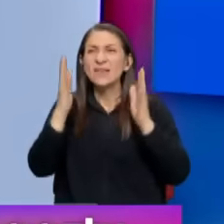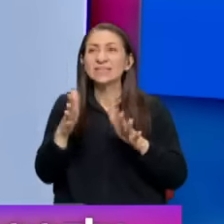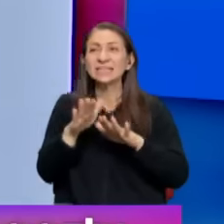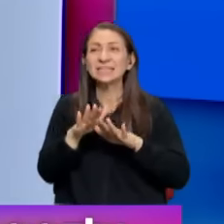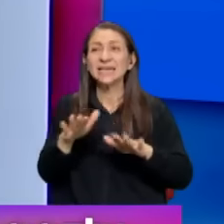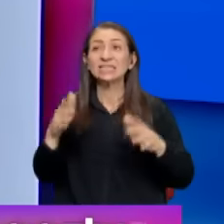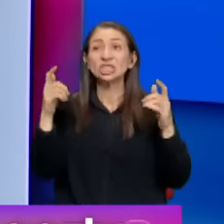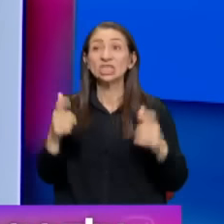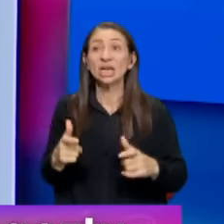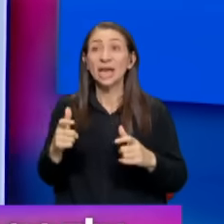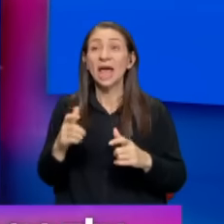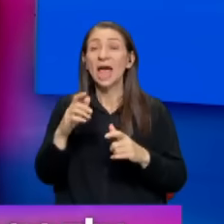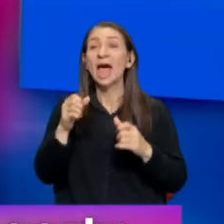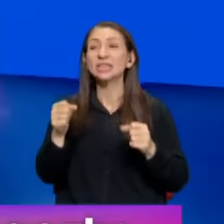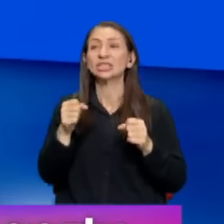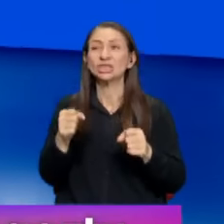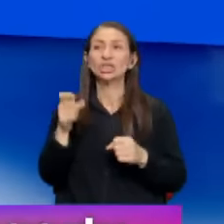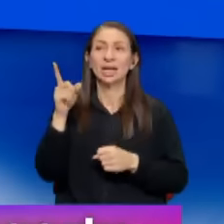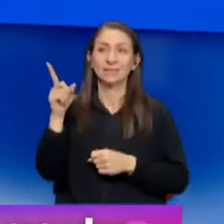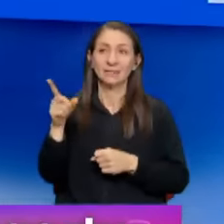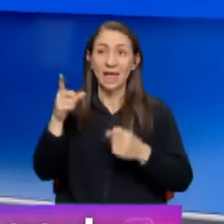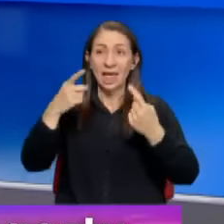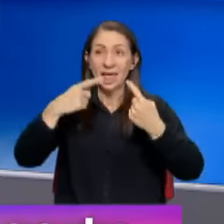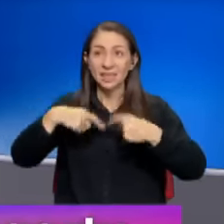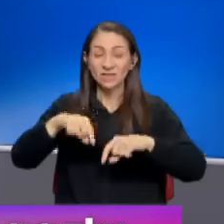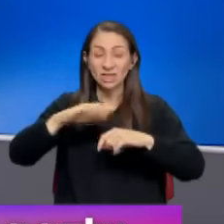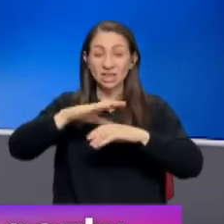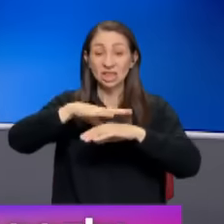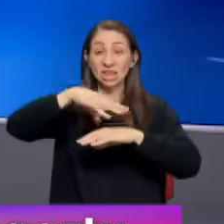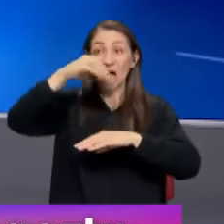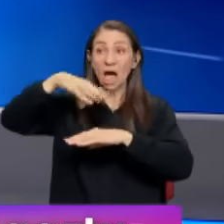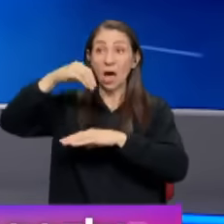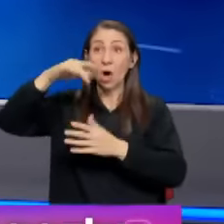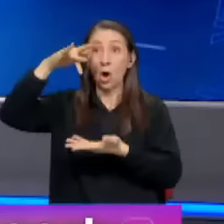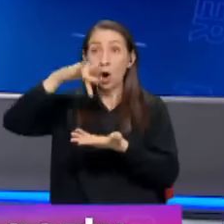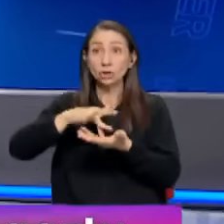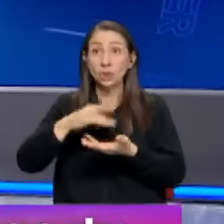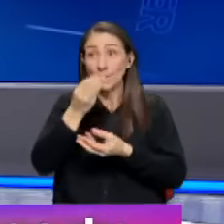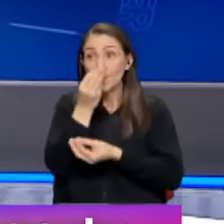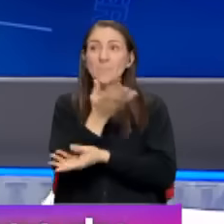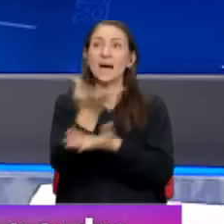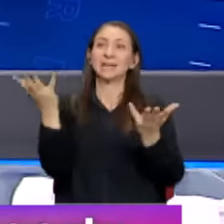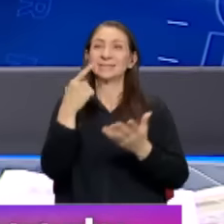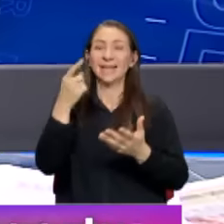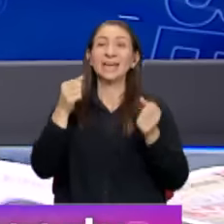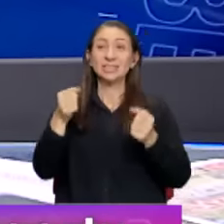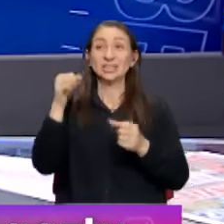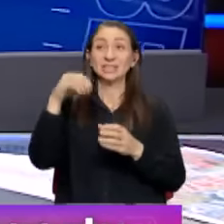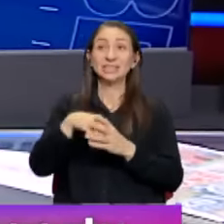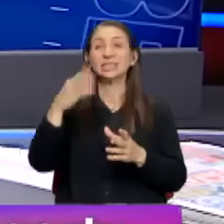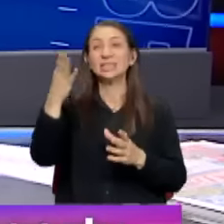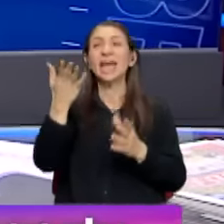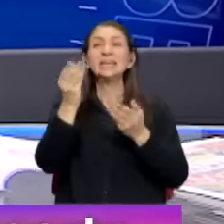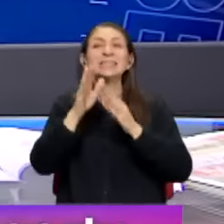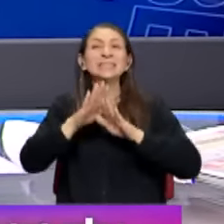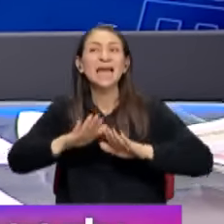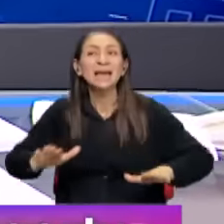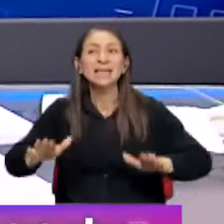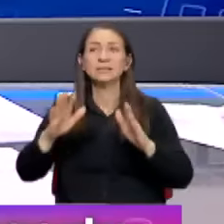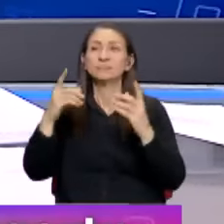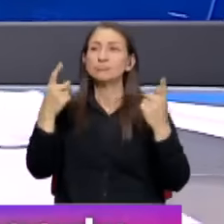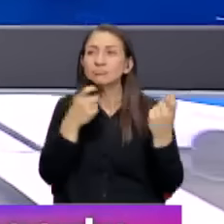sakin şehir Erzincan, etrafı dağlık, ortası bağlık denir Erzincan için. İşte en sakin